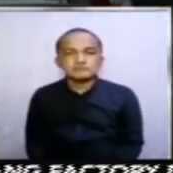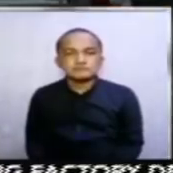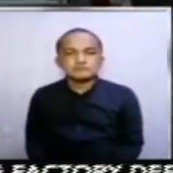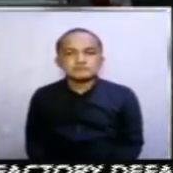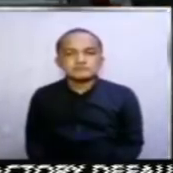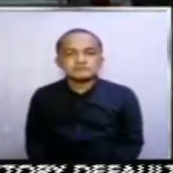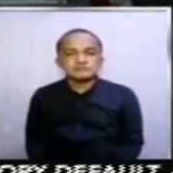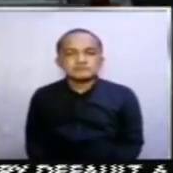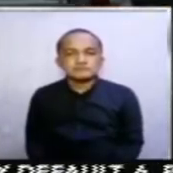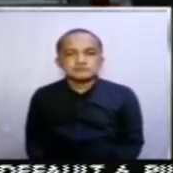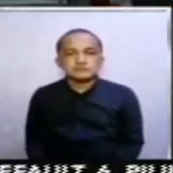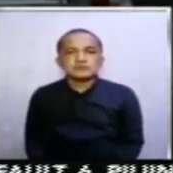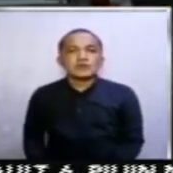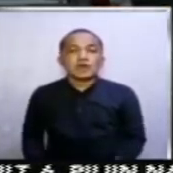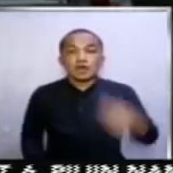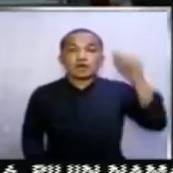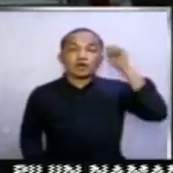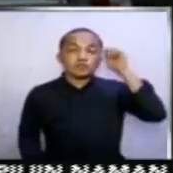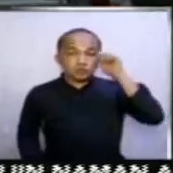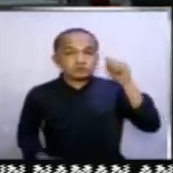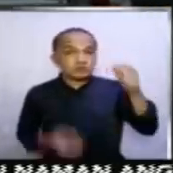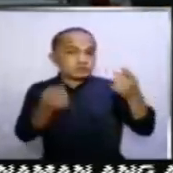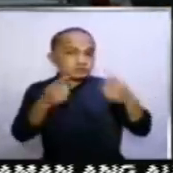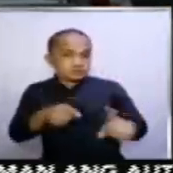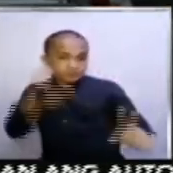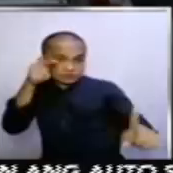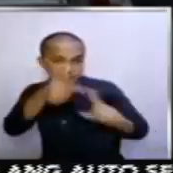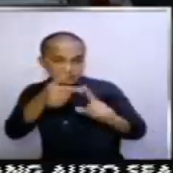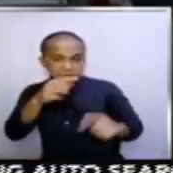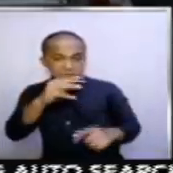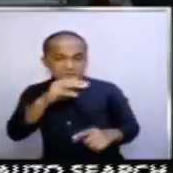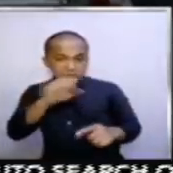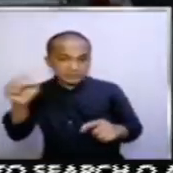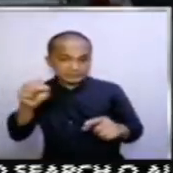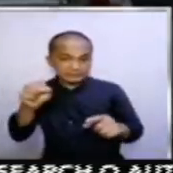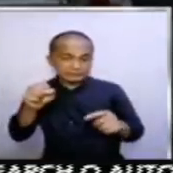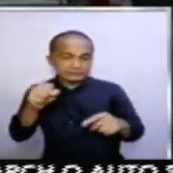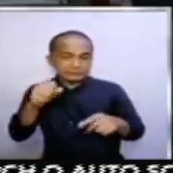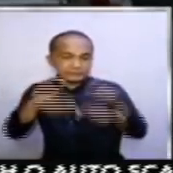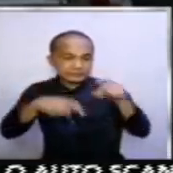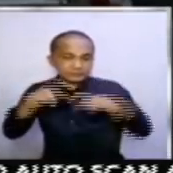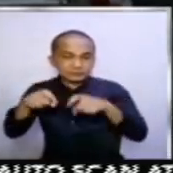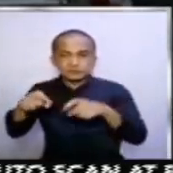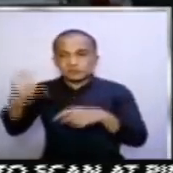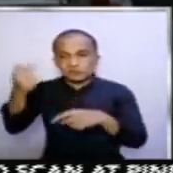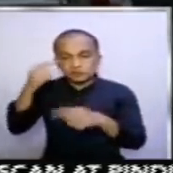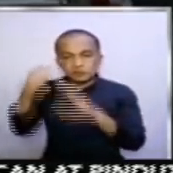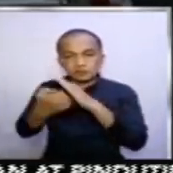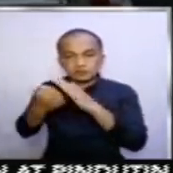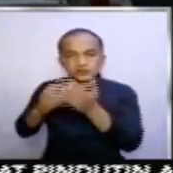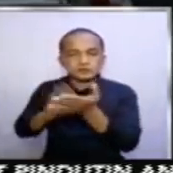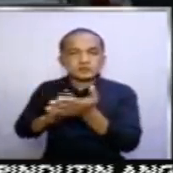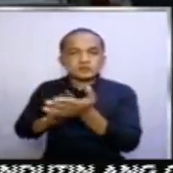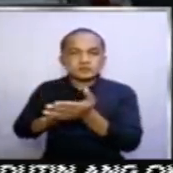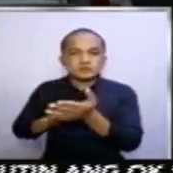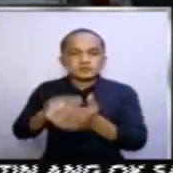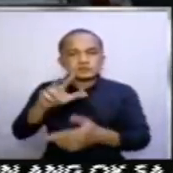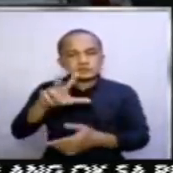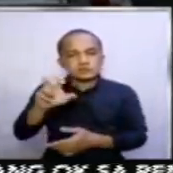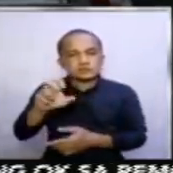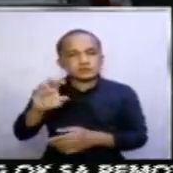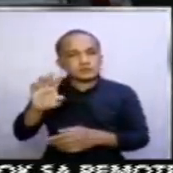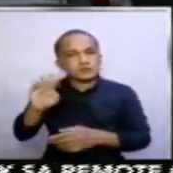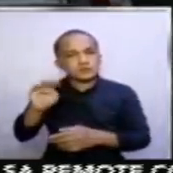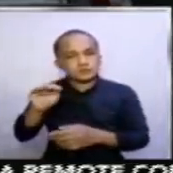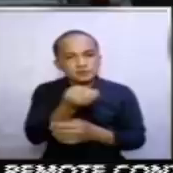Atom, sa nangyaring targeted mass testing dito sa Jeronimo Elementary School, kabuang 314 po yung bilang ng mga taong